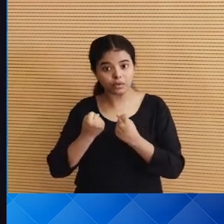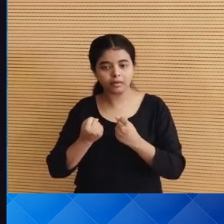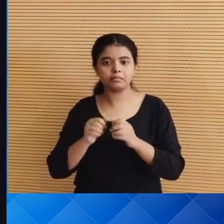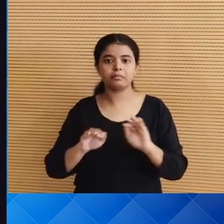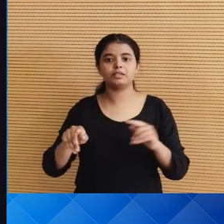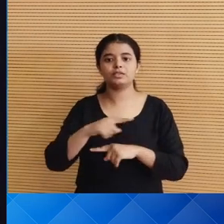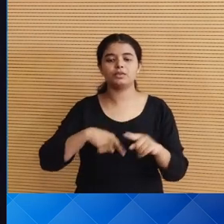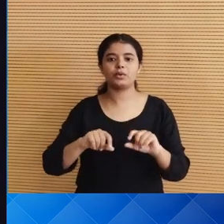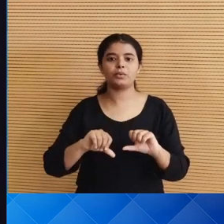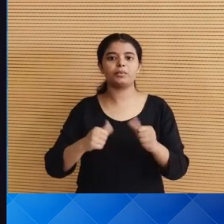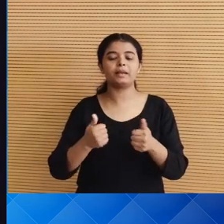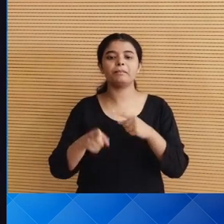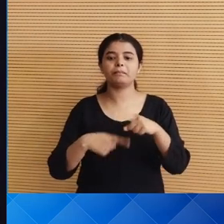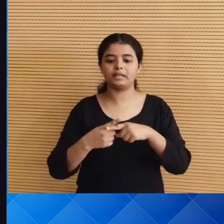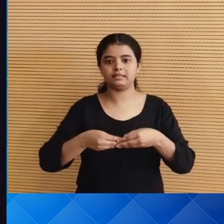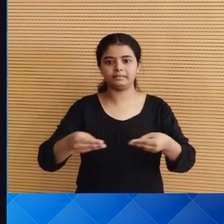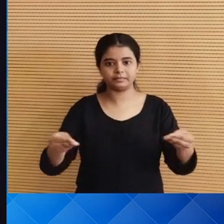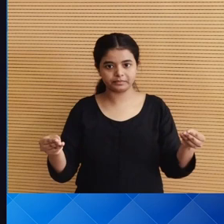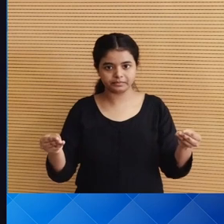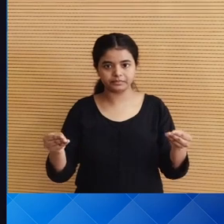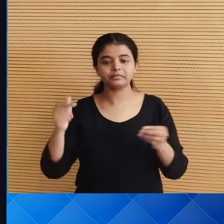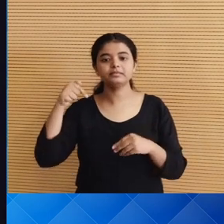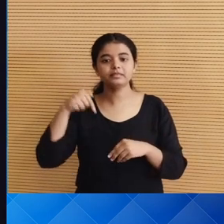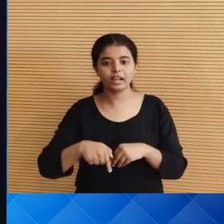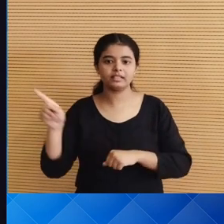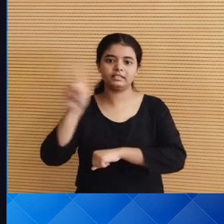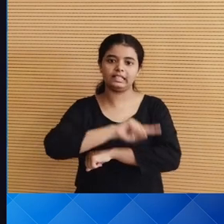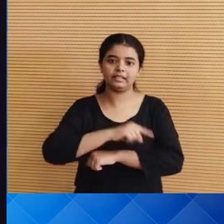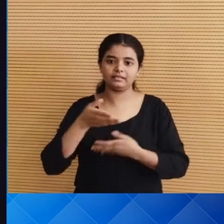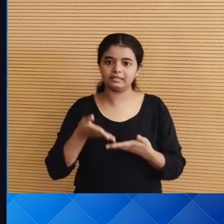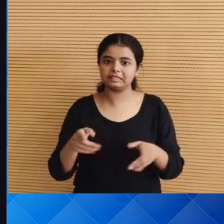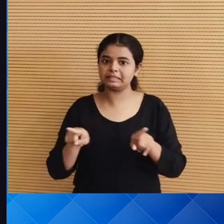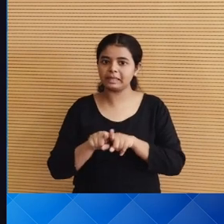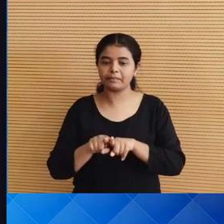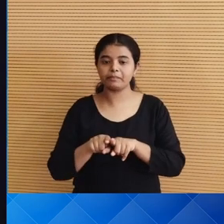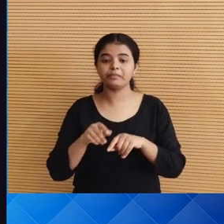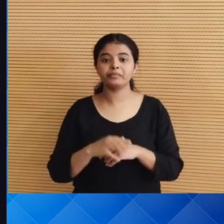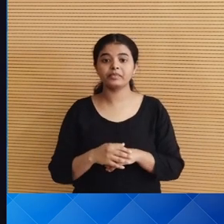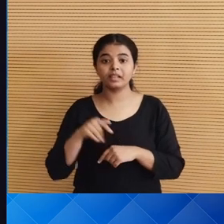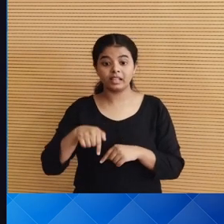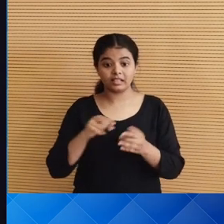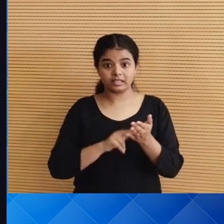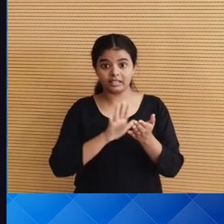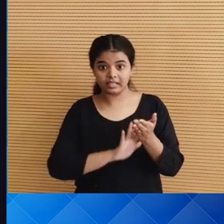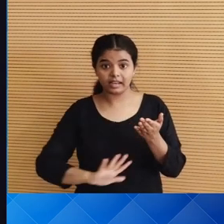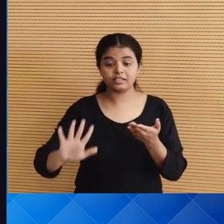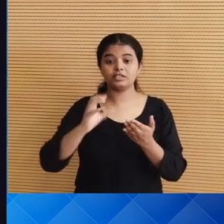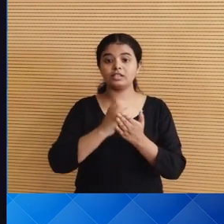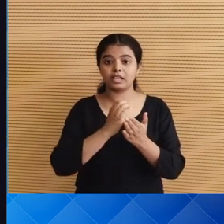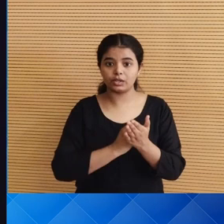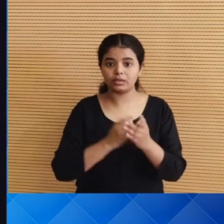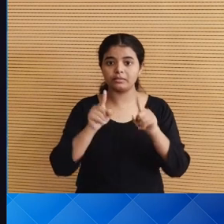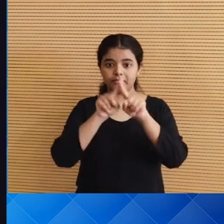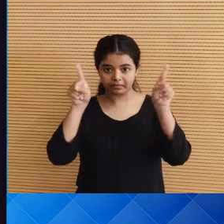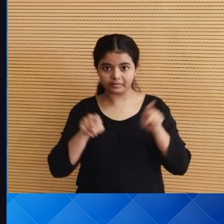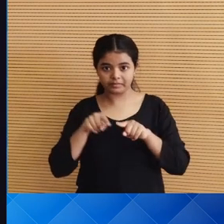और सभी तक उसे पहुंचाया भी जाए। तो आज वो दिन आ चुका है जब राष्ट्रीय पाठ्यचर्या रूपरेखा